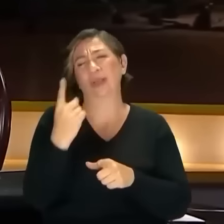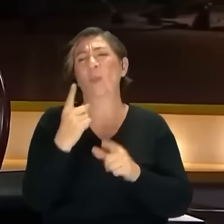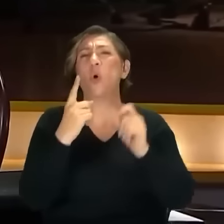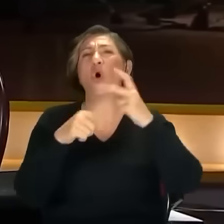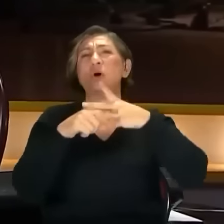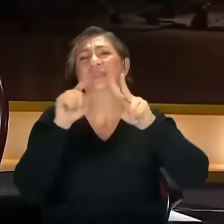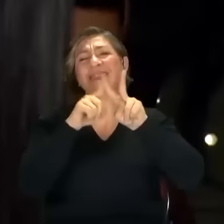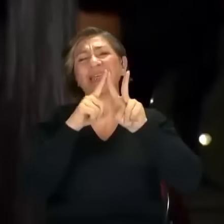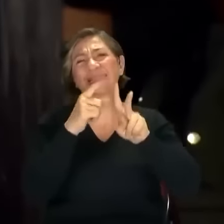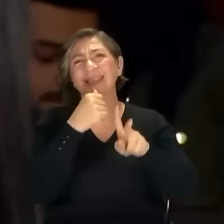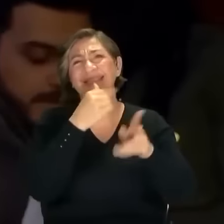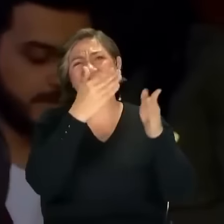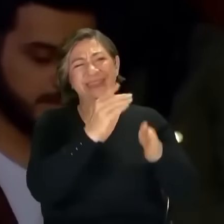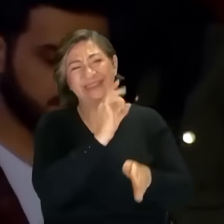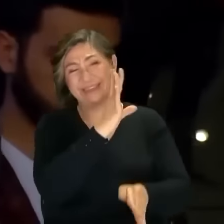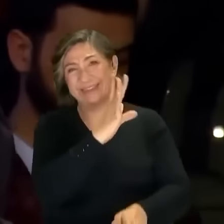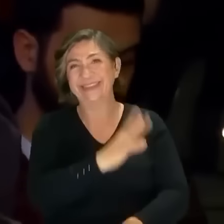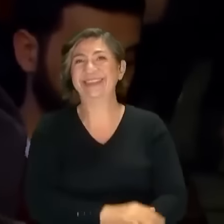Onun